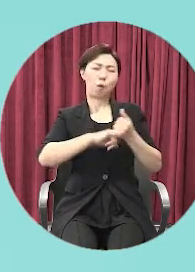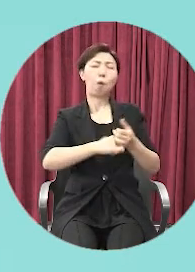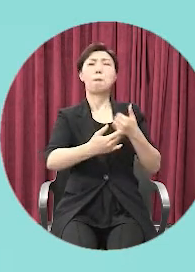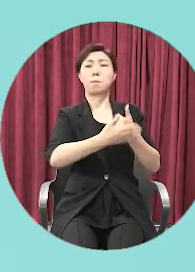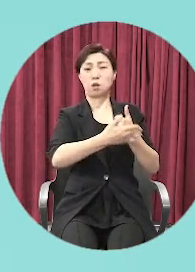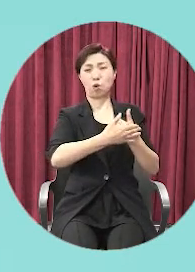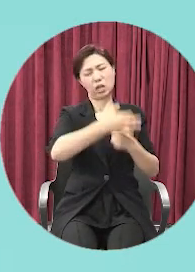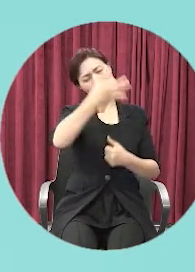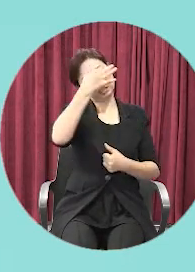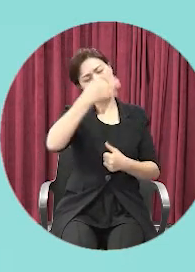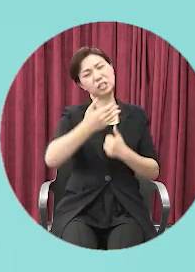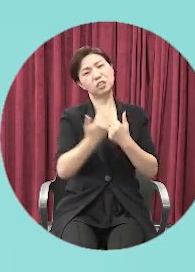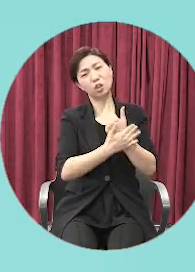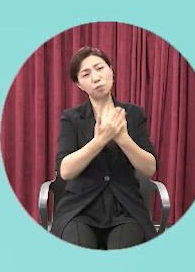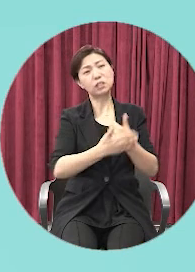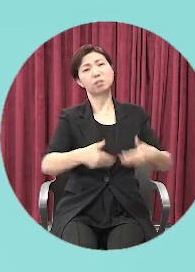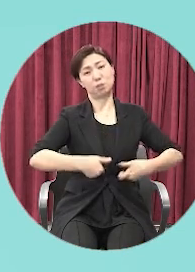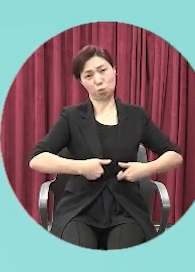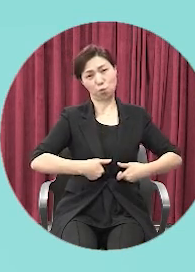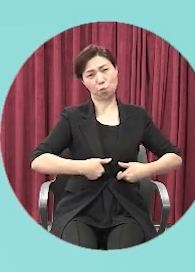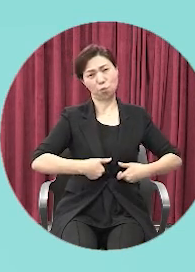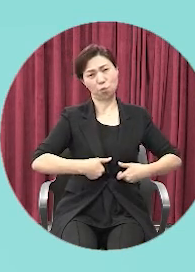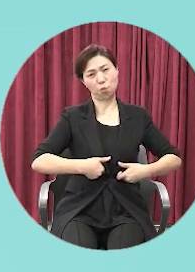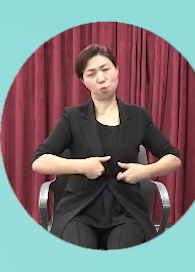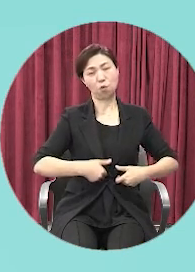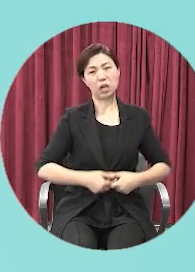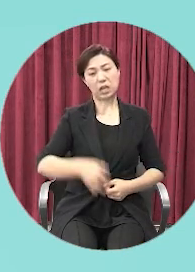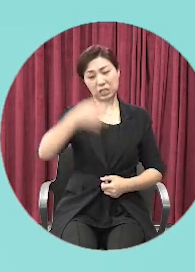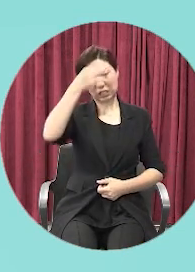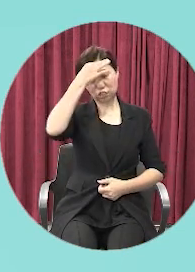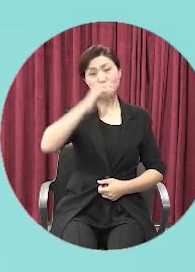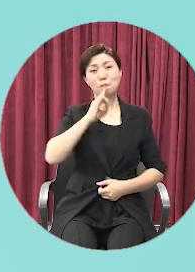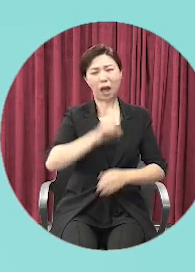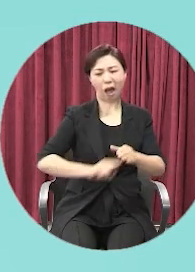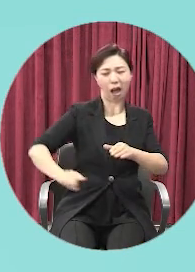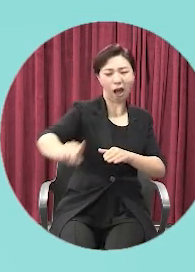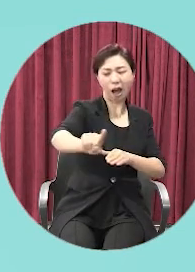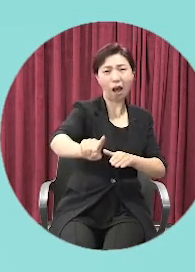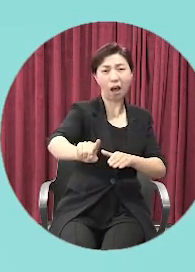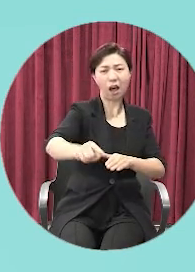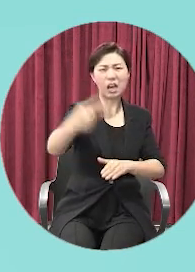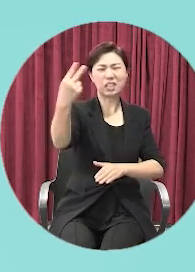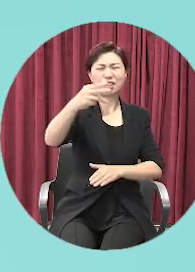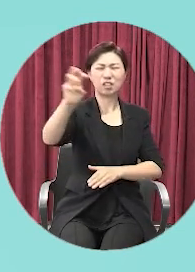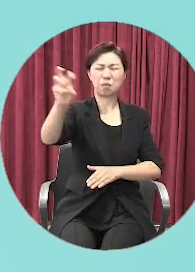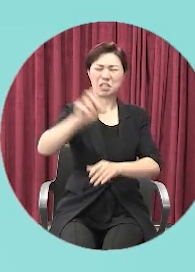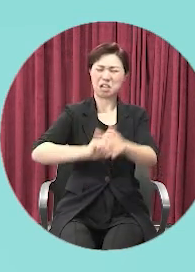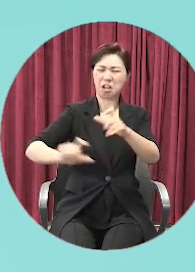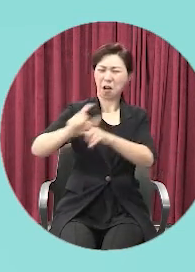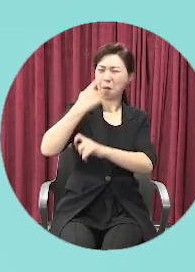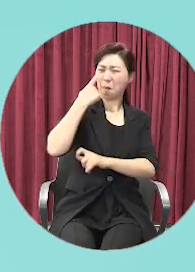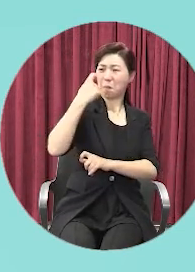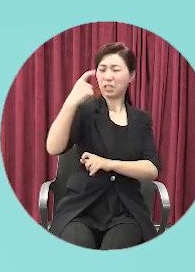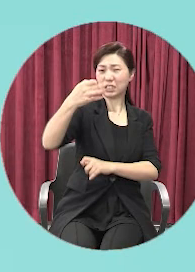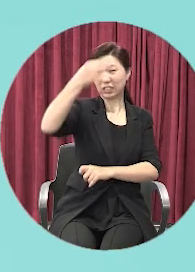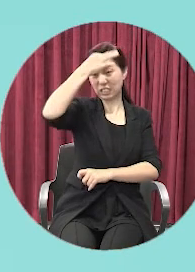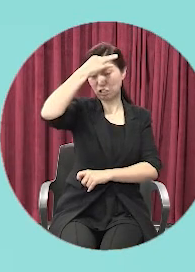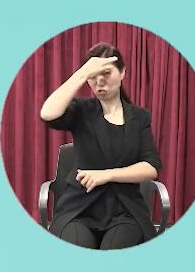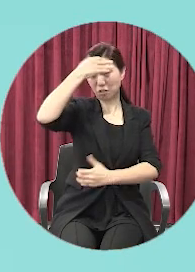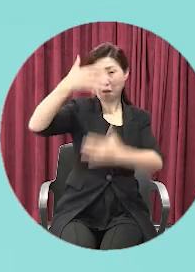반대적인 의견들도 있었어요. 기술이 먼저 앞서 나가서 2030의 이런 멋있는 4차 산업혁명의 어떤